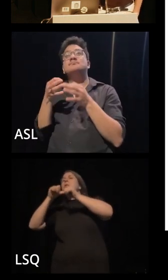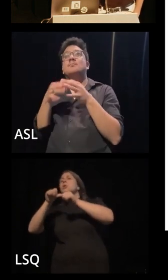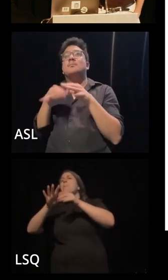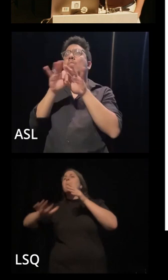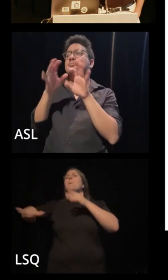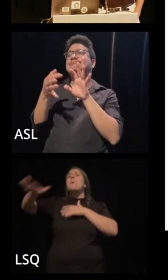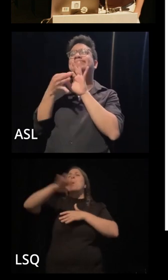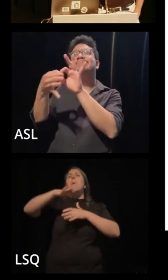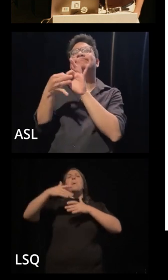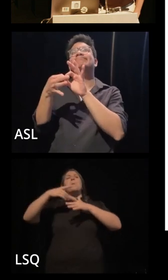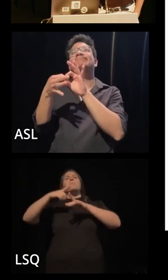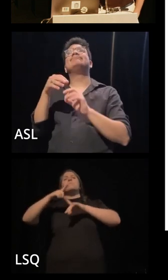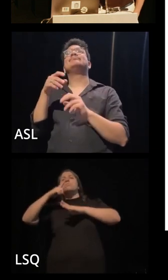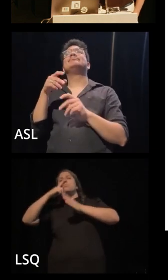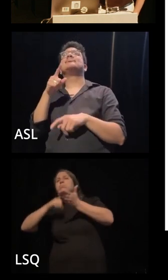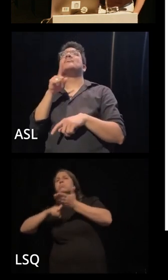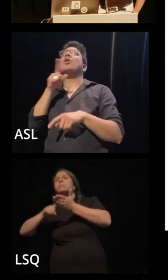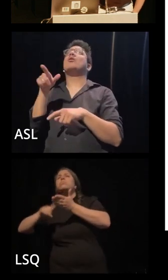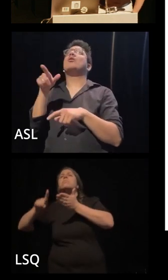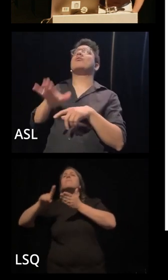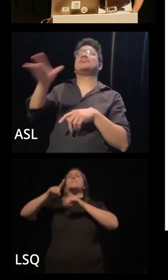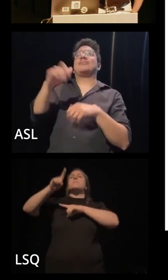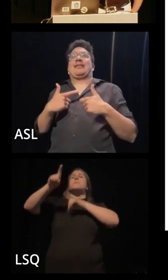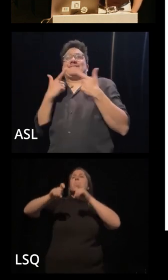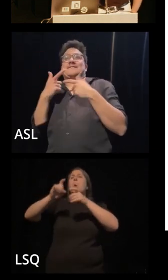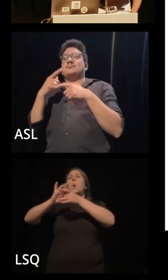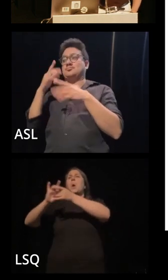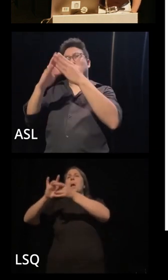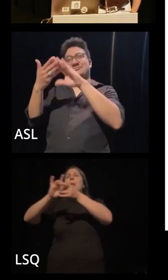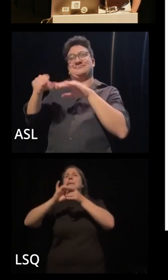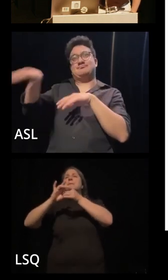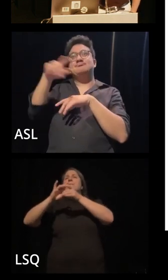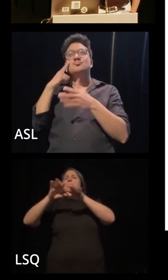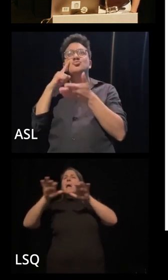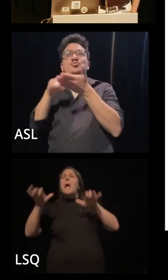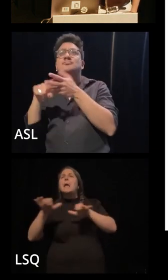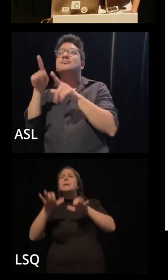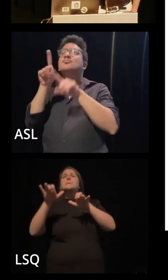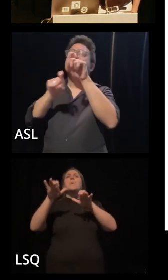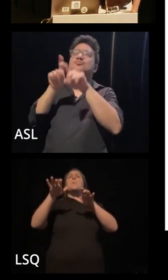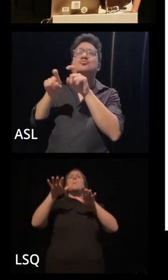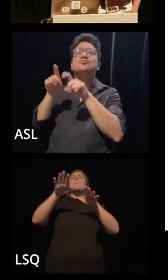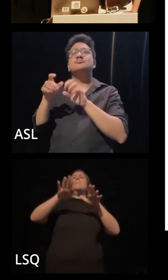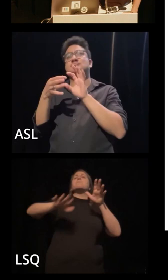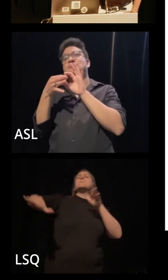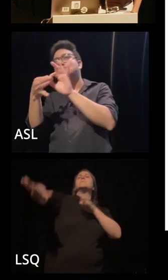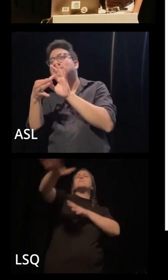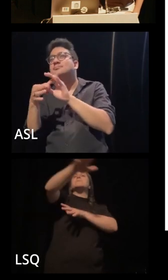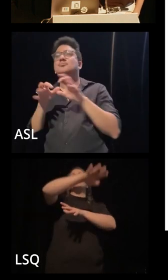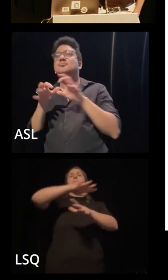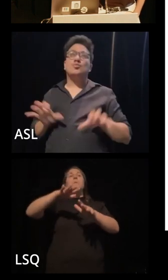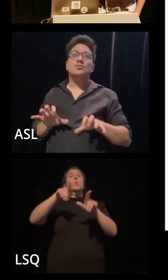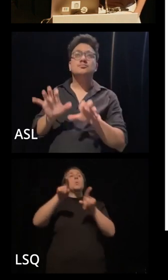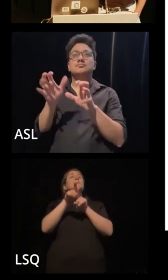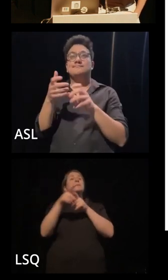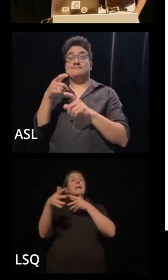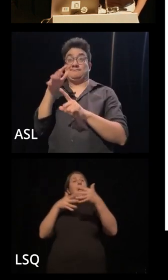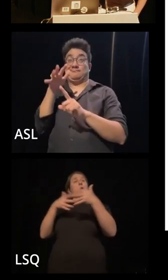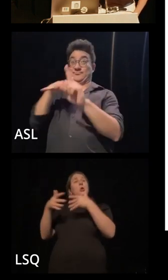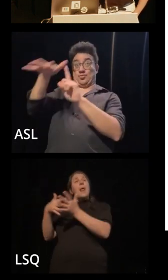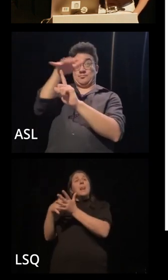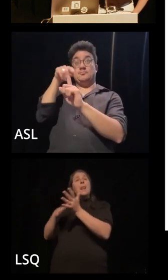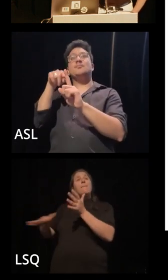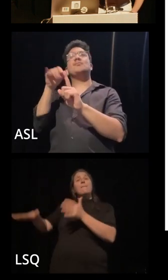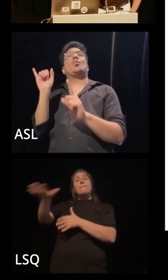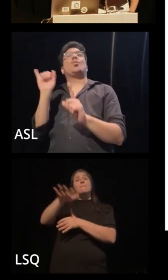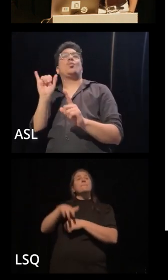d'enquêtes, d'entretiens personnels et collectifs, d'actions dans les espaces publics et d'ateliers avec des élèves de deux côtés